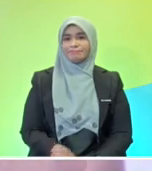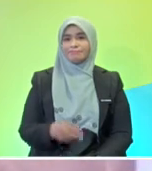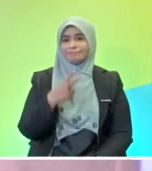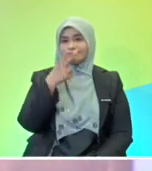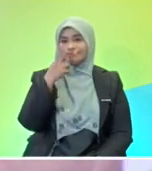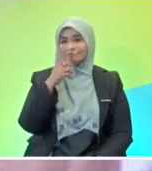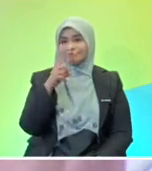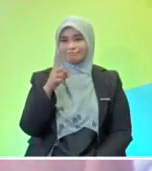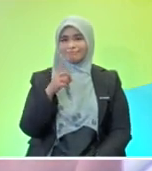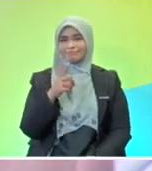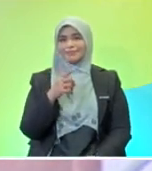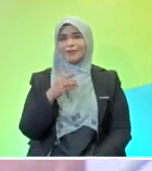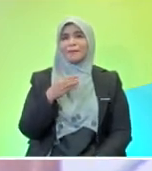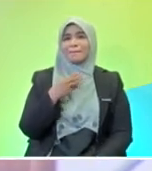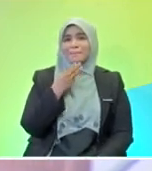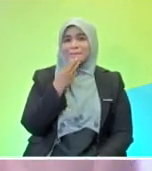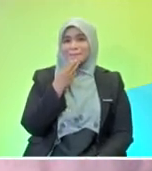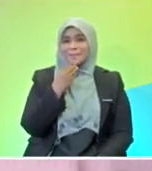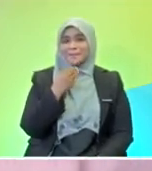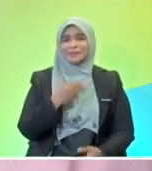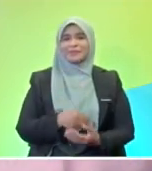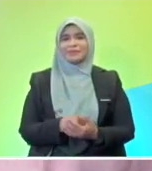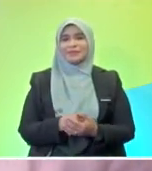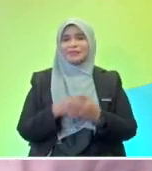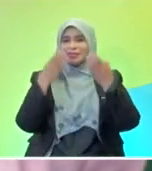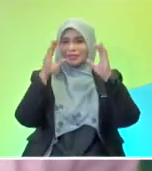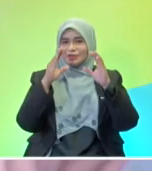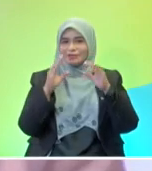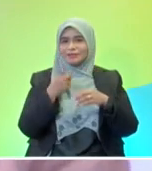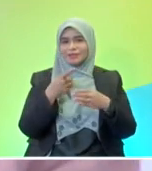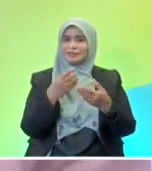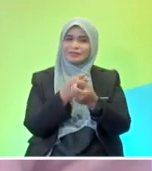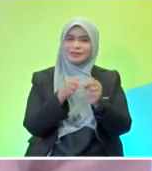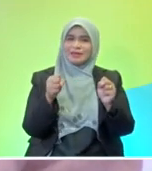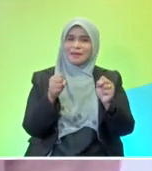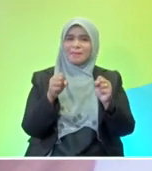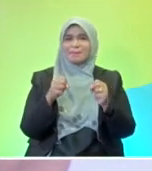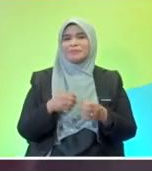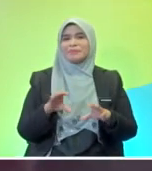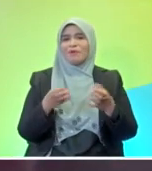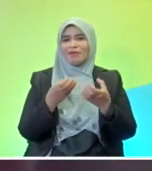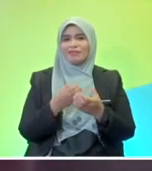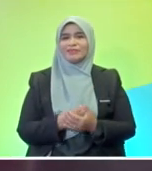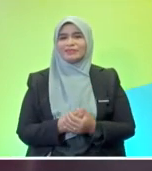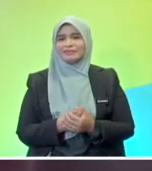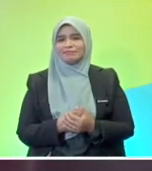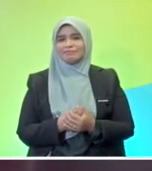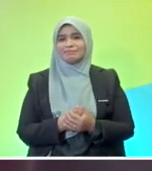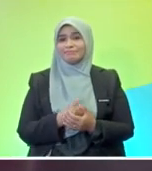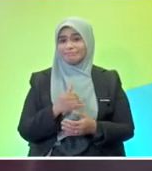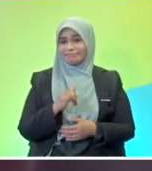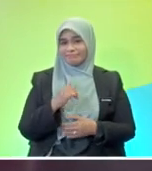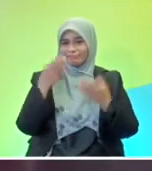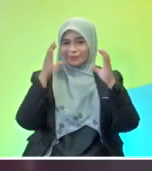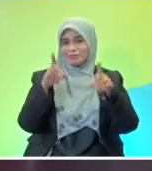Mana madu saya? Mana madu saya? Cikgu, kita pun dah siap buat sayaplah cikgu. Saya pun dah siap.